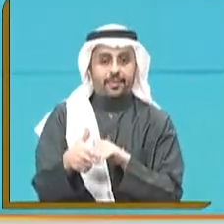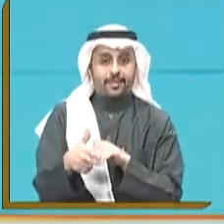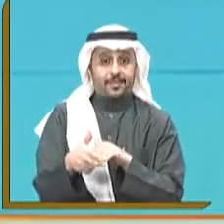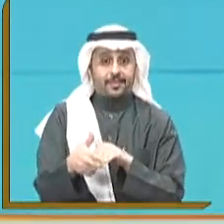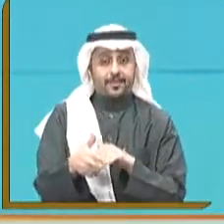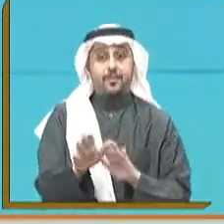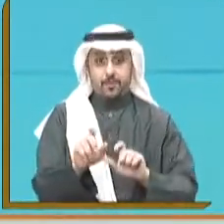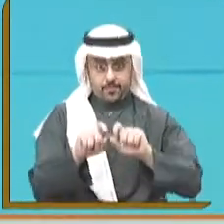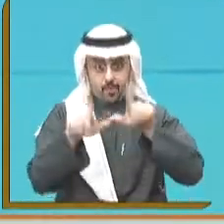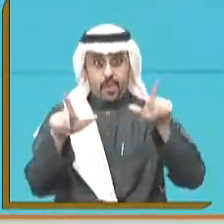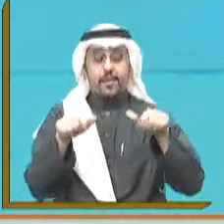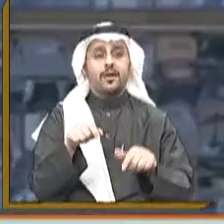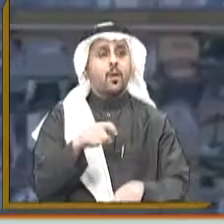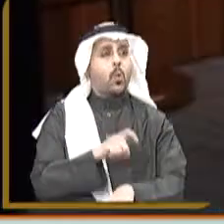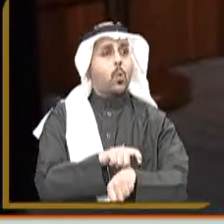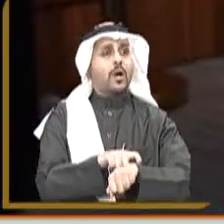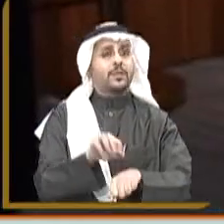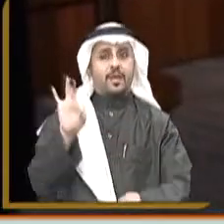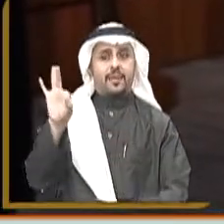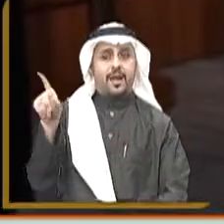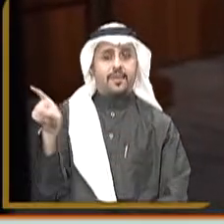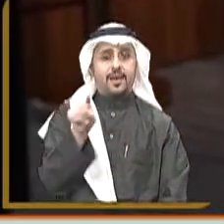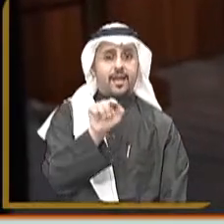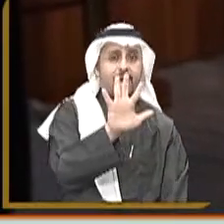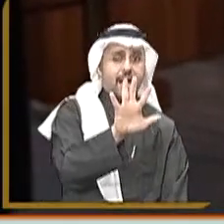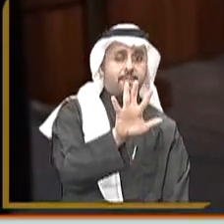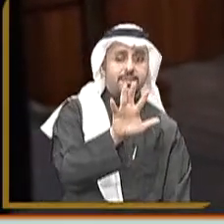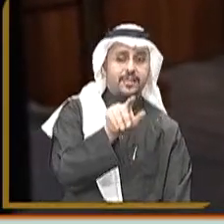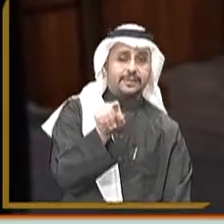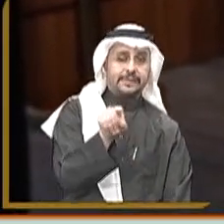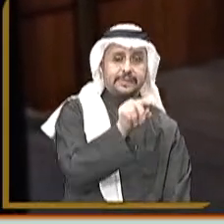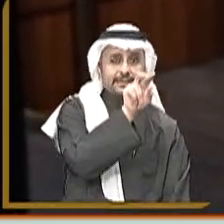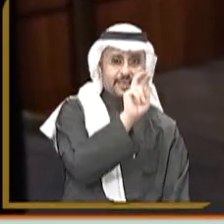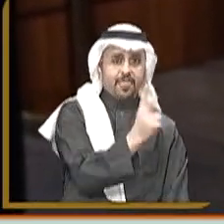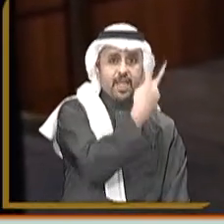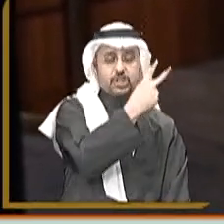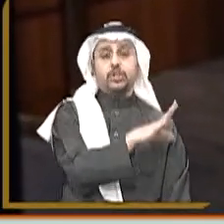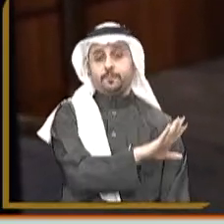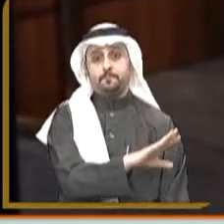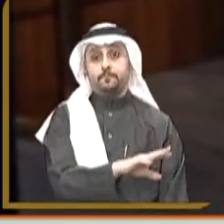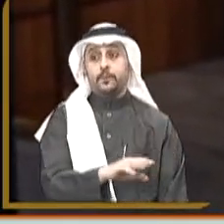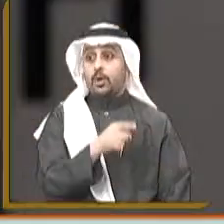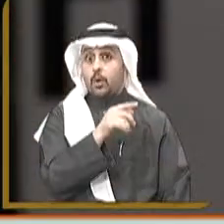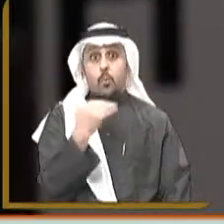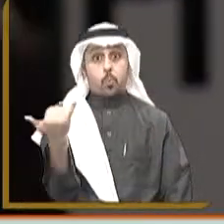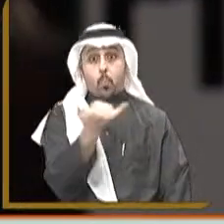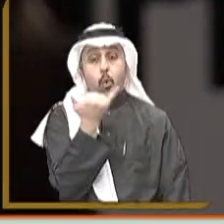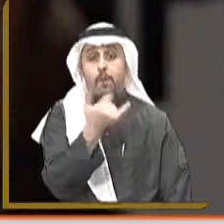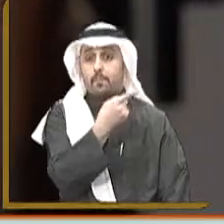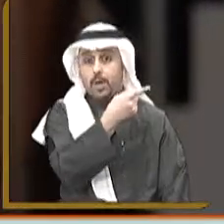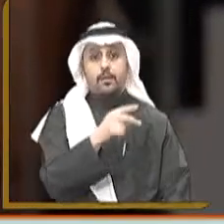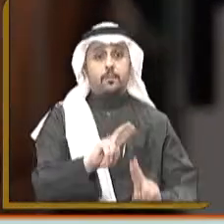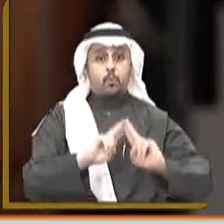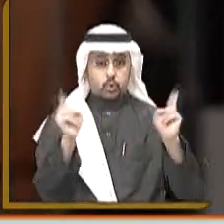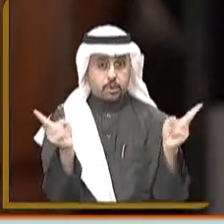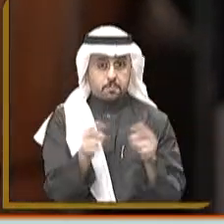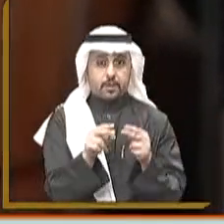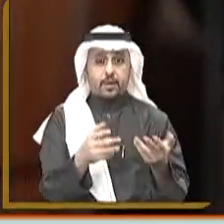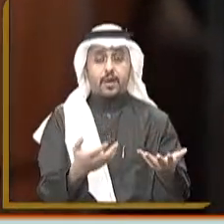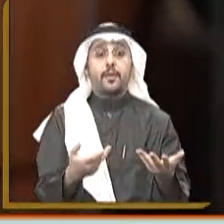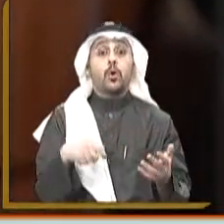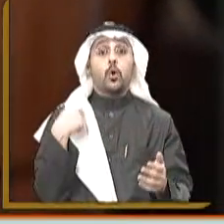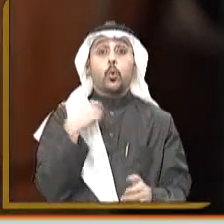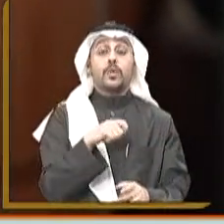والمؤتمرات خلال الفترة من 3 حتى 5 يناير تحت شعار الإعداد المبكر لسوق العمل برعاية وزير